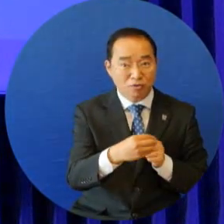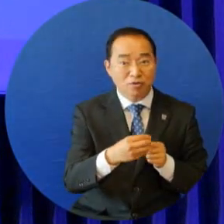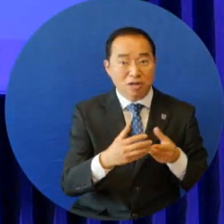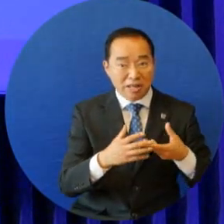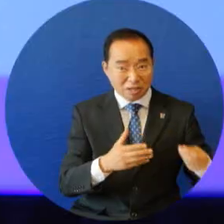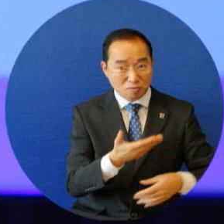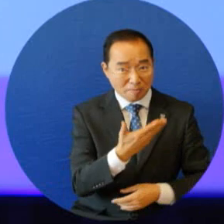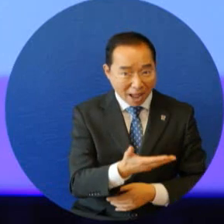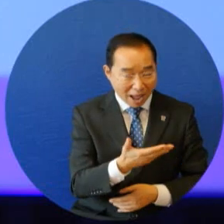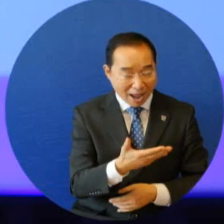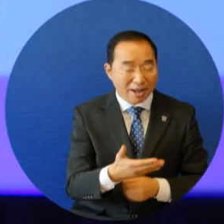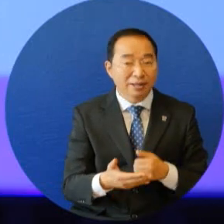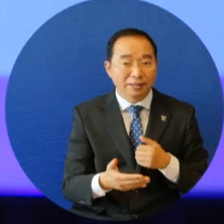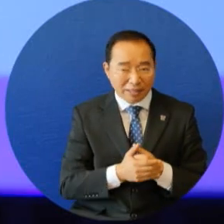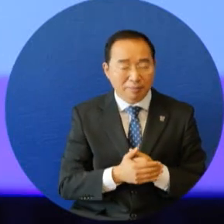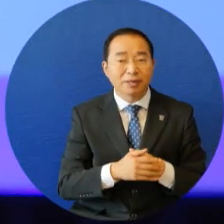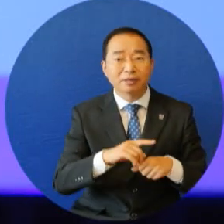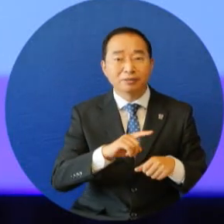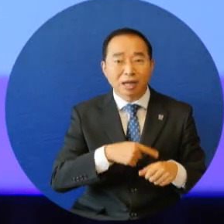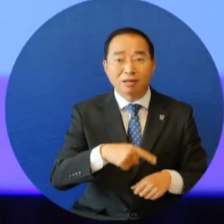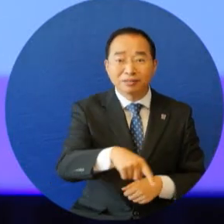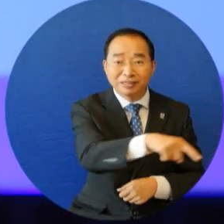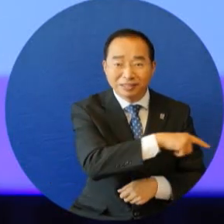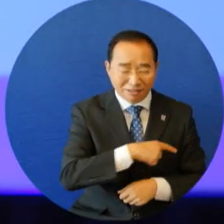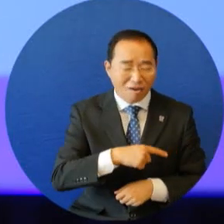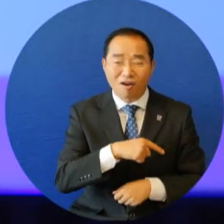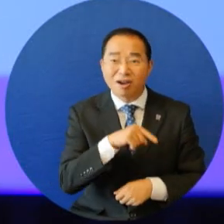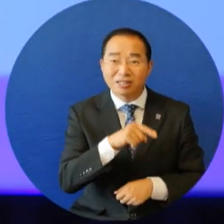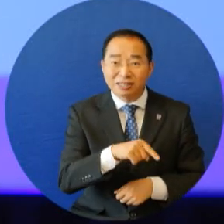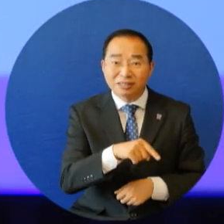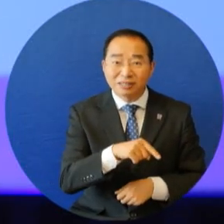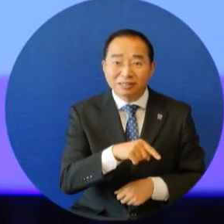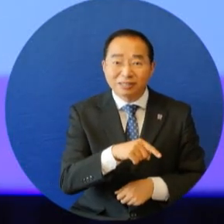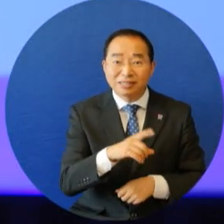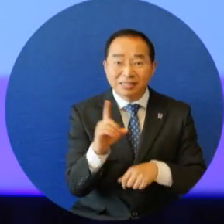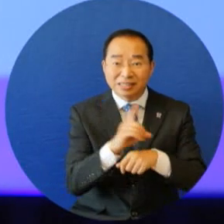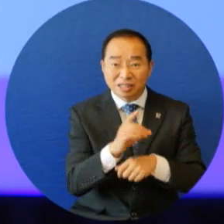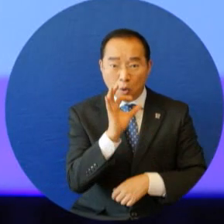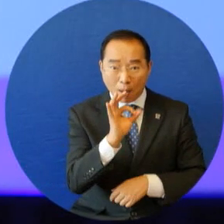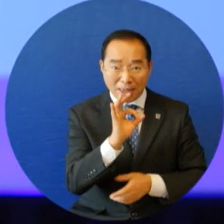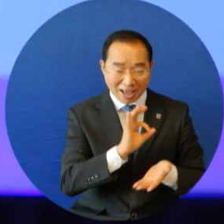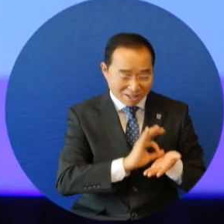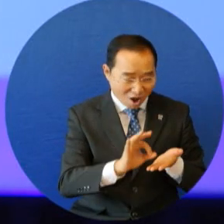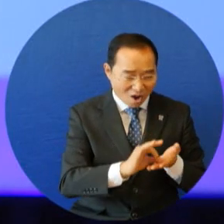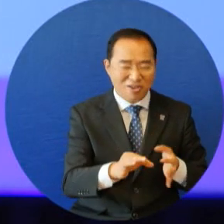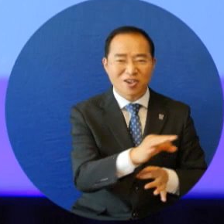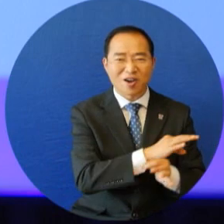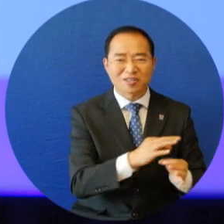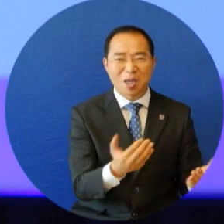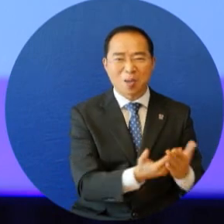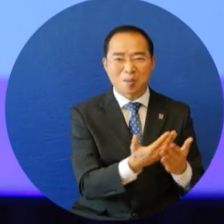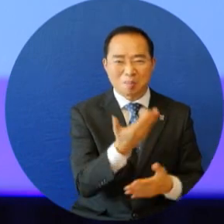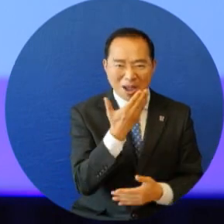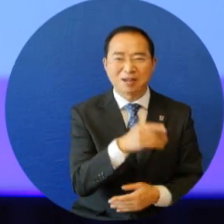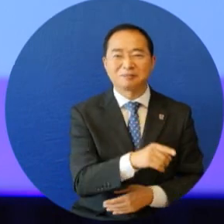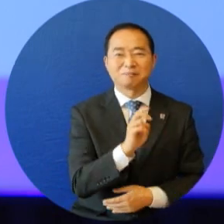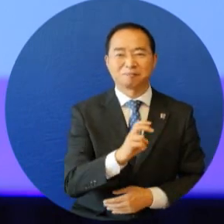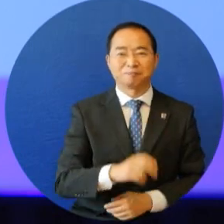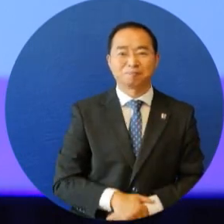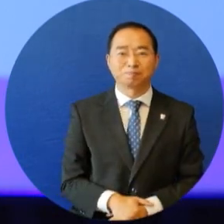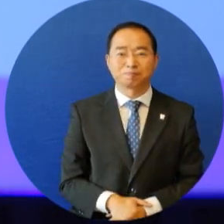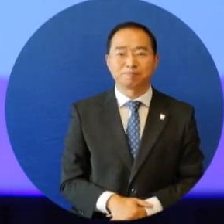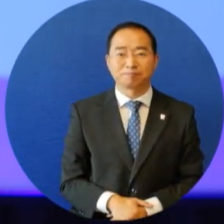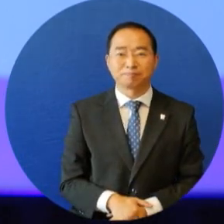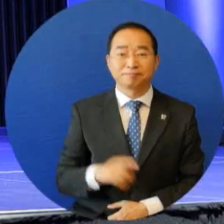집어넣어주기 때문에 그 지역이 이런 디지털 화폐를 쓰므로써 그 경제 성장에 큰 혜택을 받게